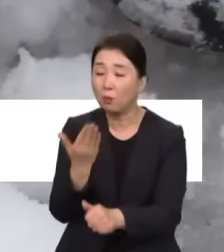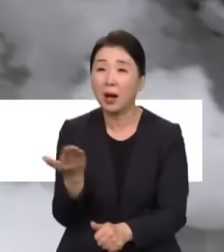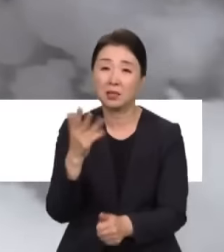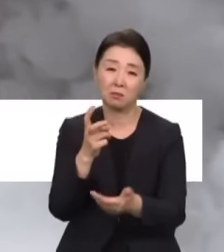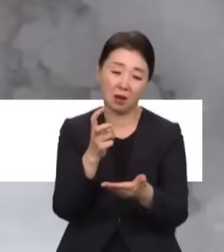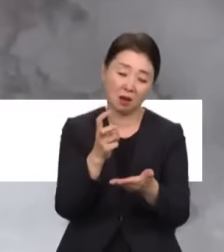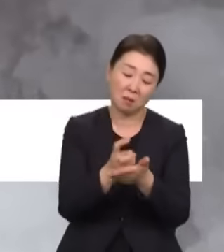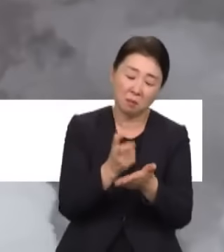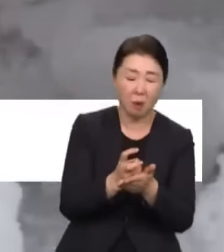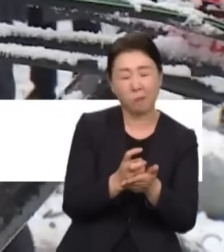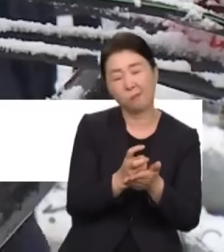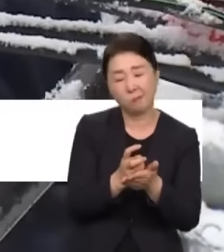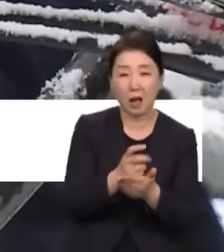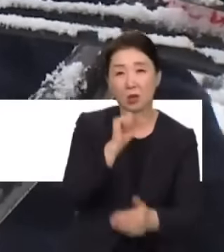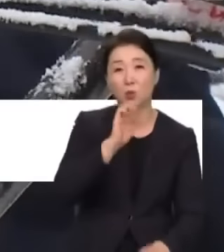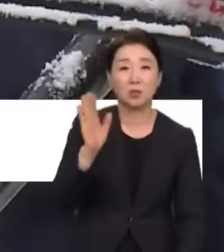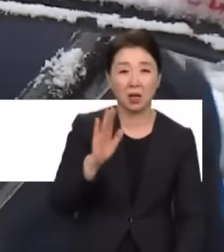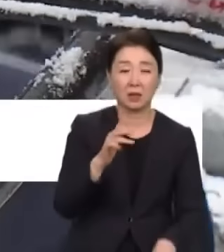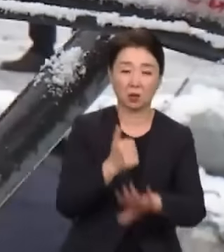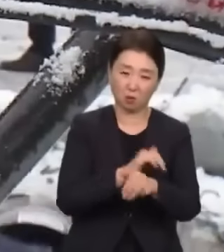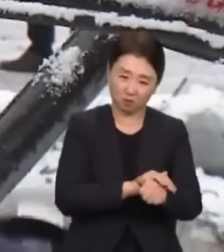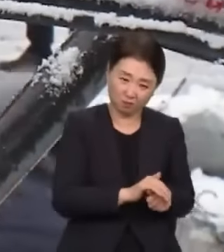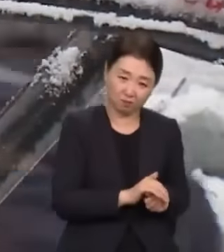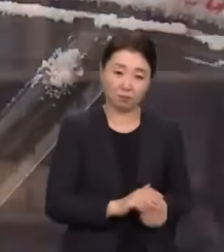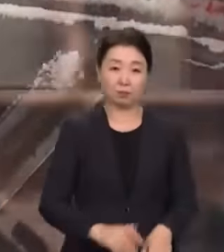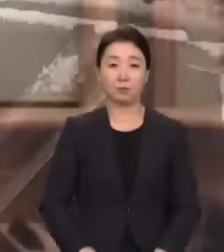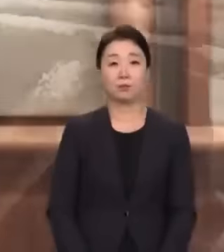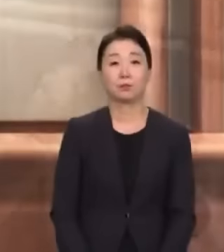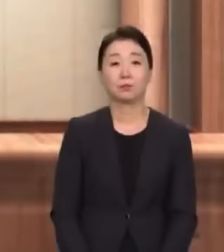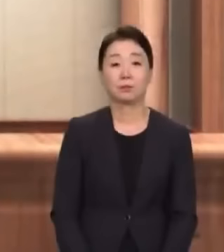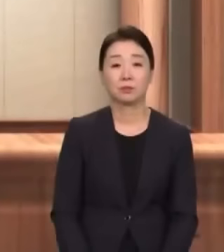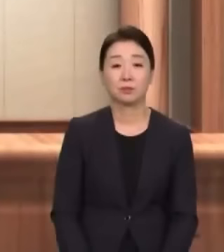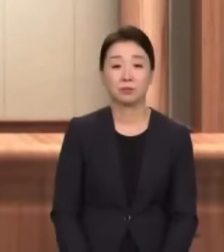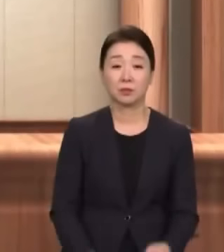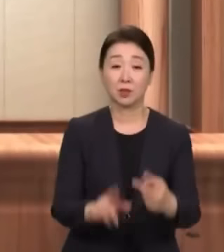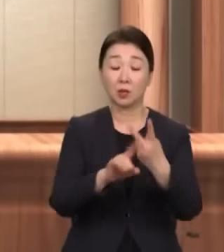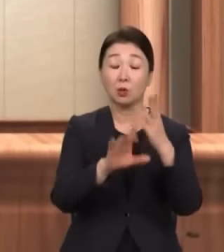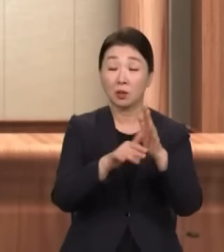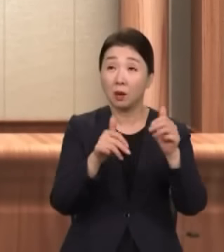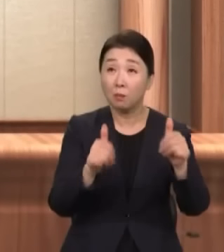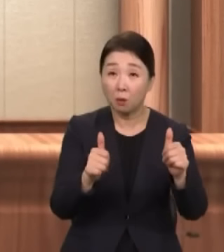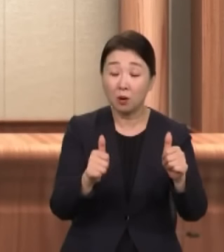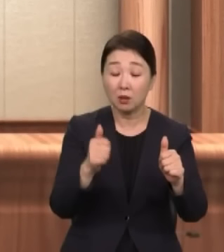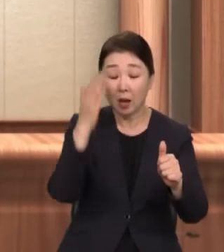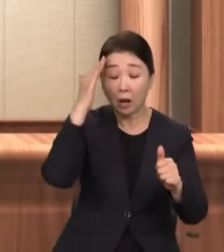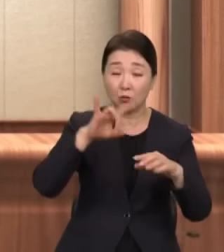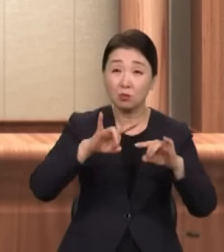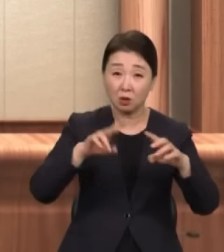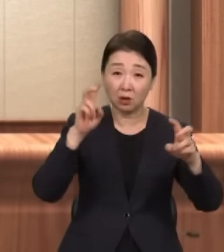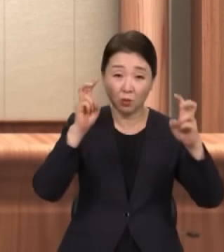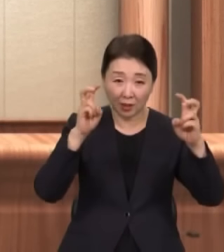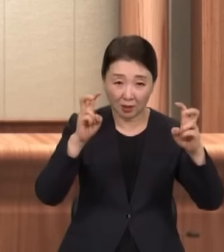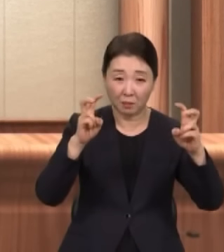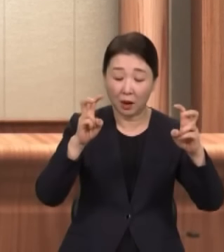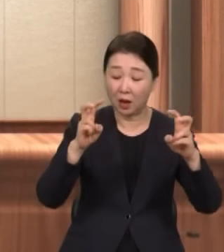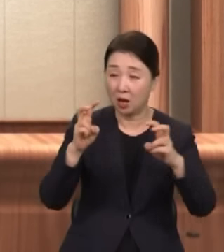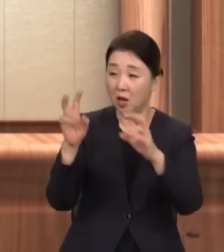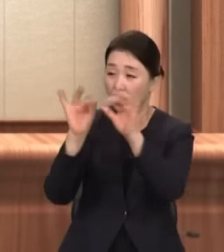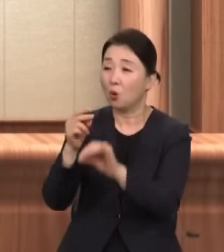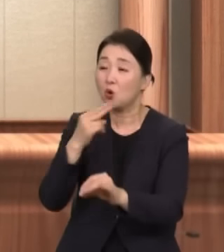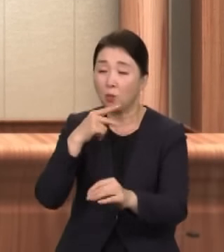분쟁에 휘말릴 수 있어 소극적일 수밖에 없다고 합니다. 실제로 지난 2월 법원은 한전이 소유주 동의 없이 나무를